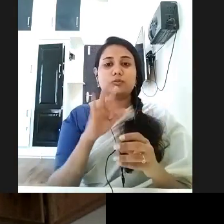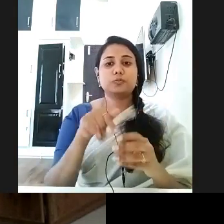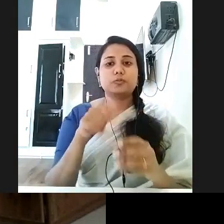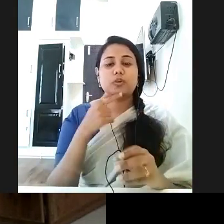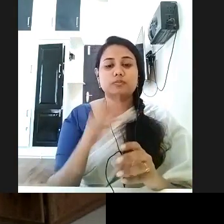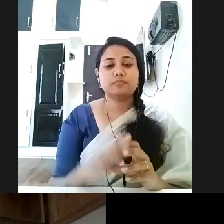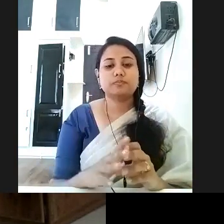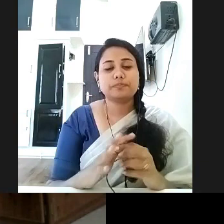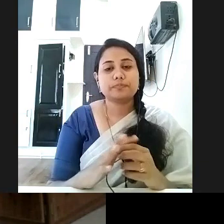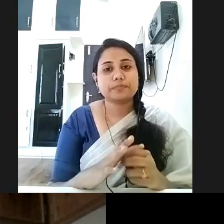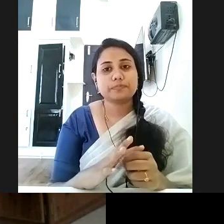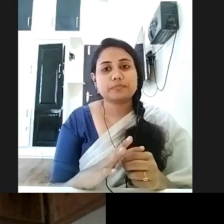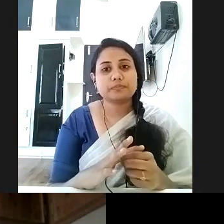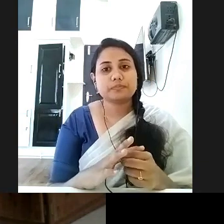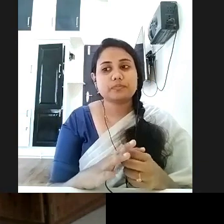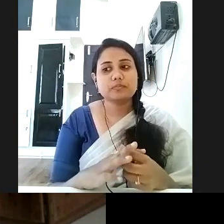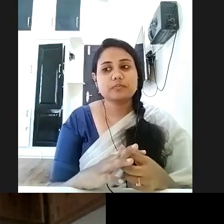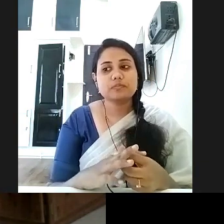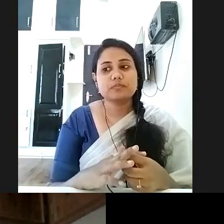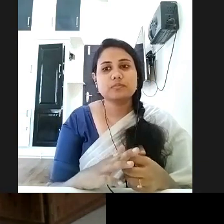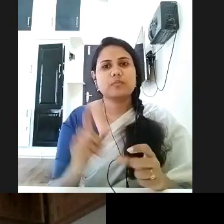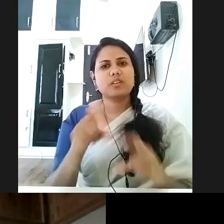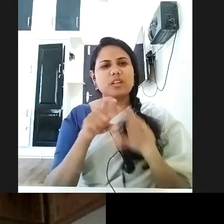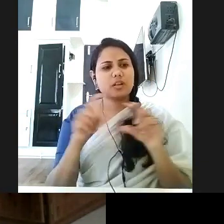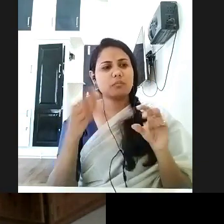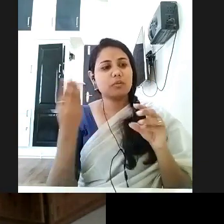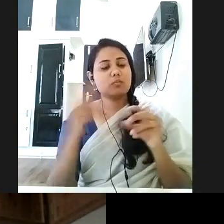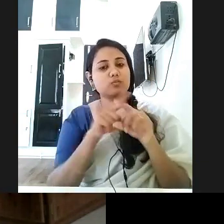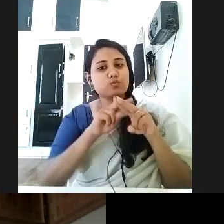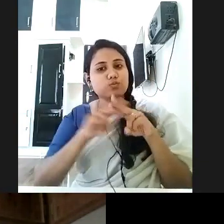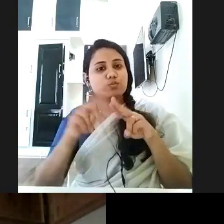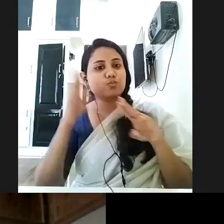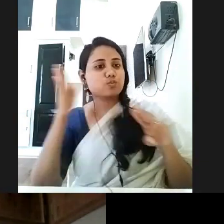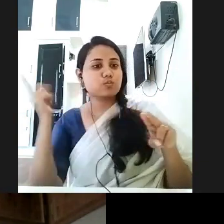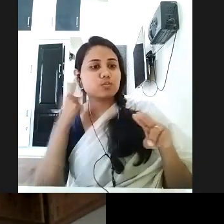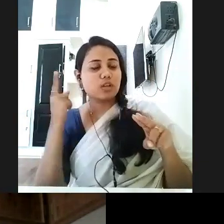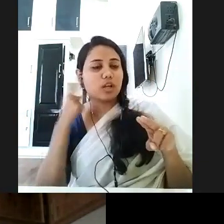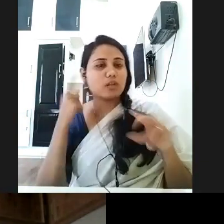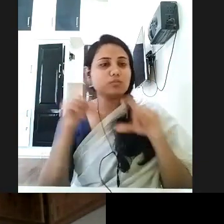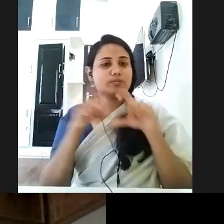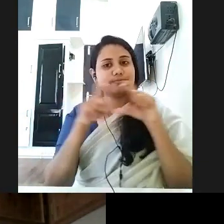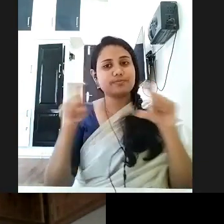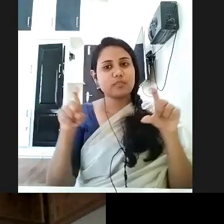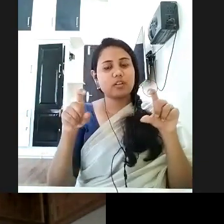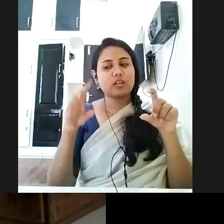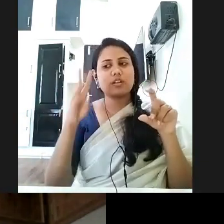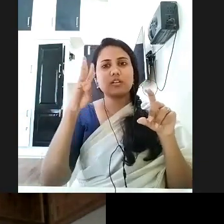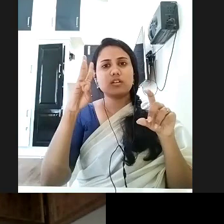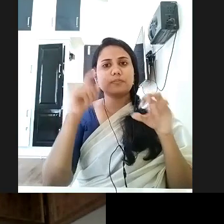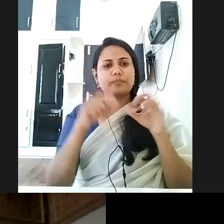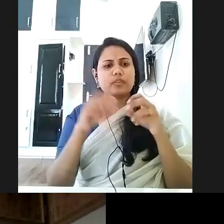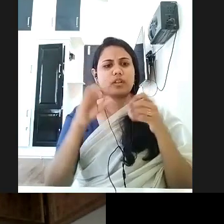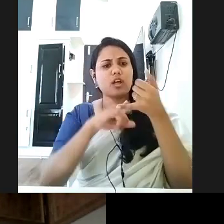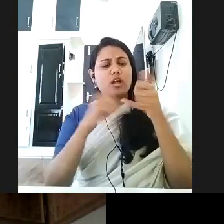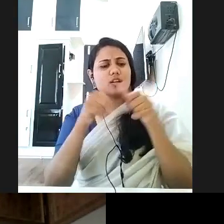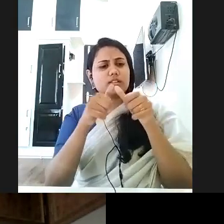ക്വസ്റ്റ്യൻ മുഴുവൻ കേട്ട് വെച്ചപ്പോൾ ക്ലിയർ ആയിട്ടുണ്ട്. കാരണം ഞാൻ ടൈപ്പ് 3% ഉണ്ടല്ലോ, SMA ടൈപ്പ് 3. അപ്പൊ